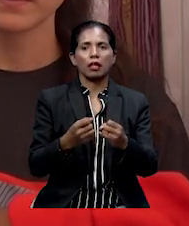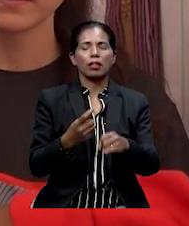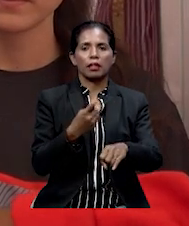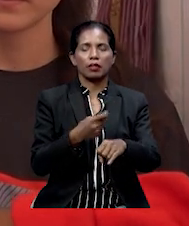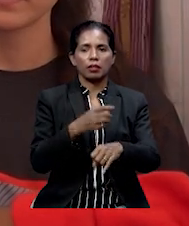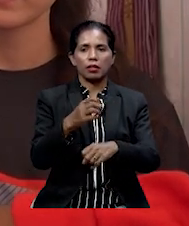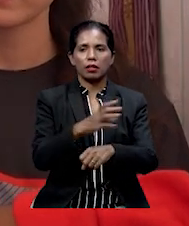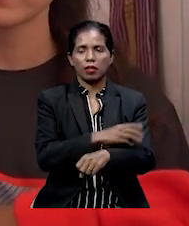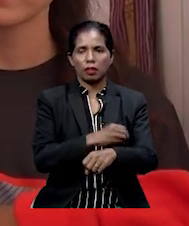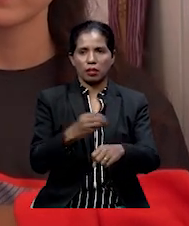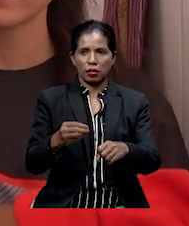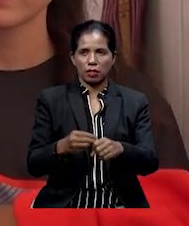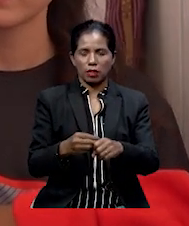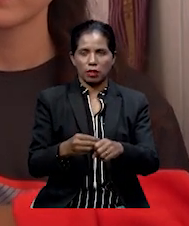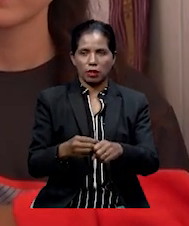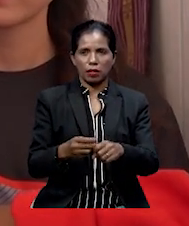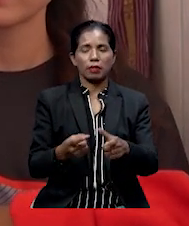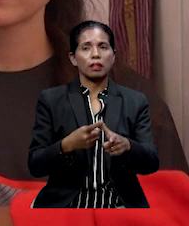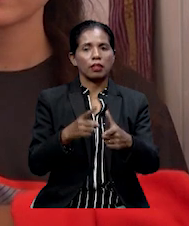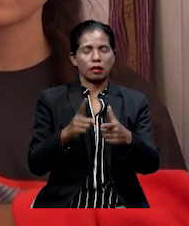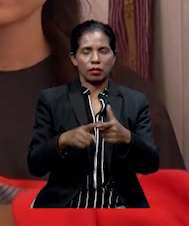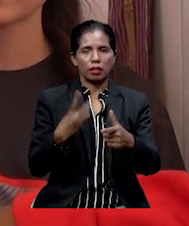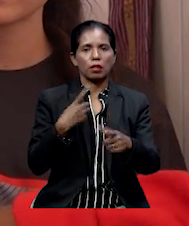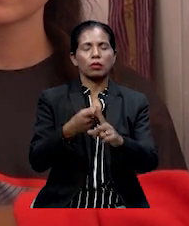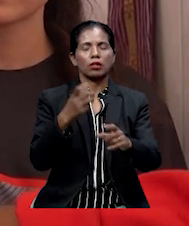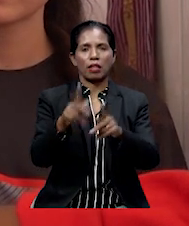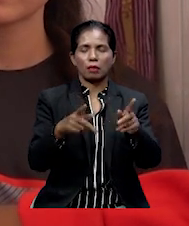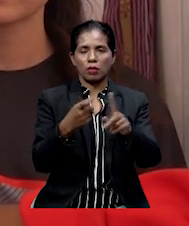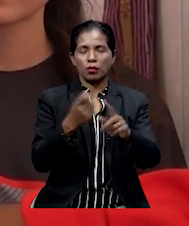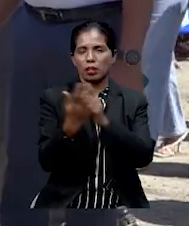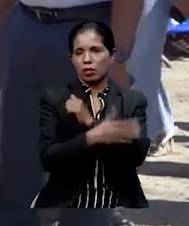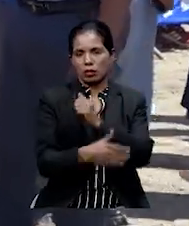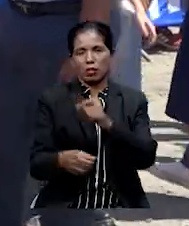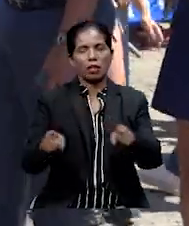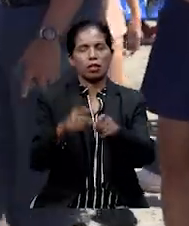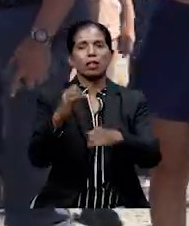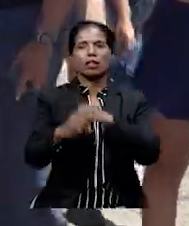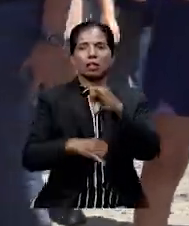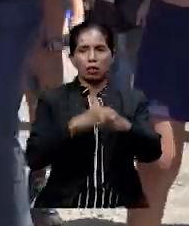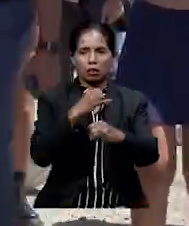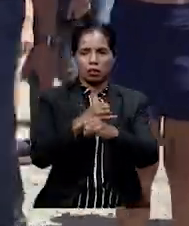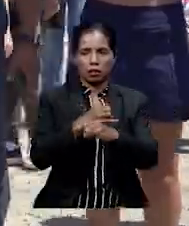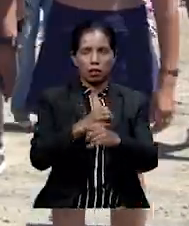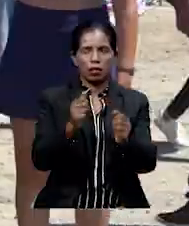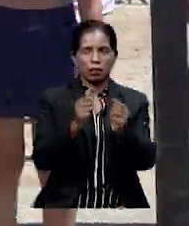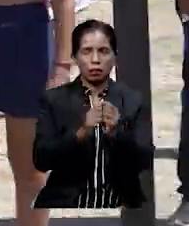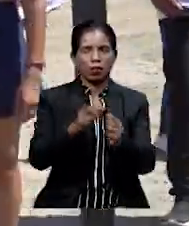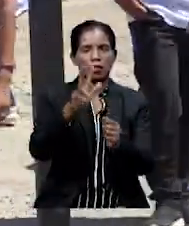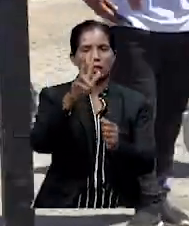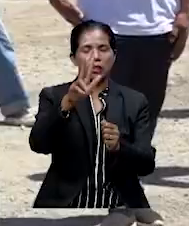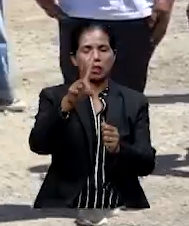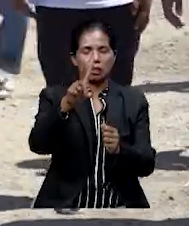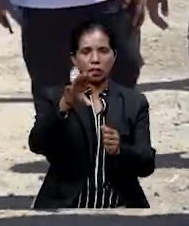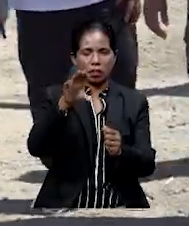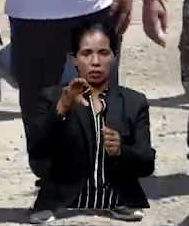terselenggara sampai melibatkan dari internasional ya. Jadi event ini pertama kali ada sekitar 100 lebih starter,